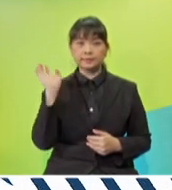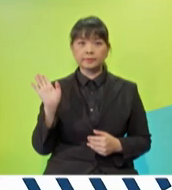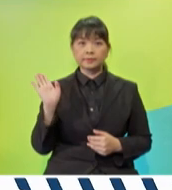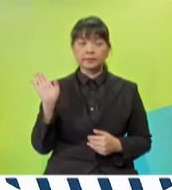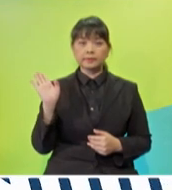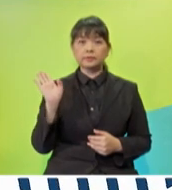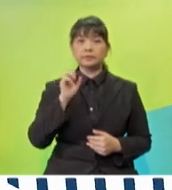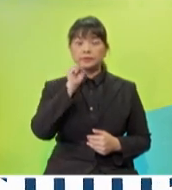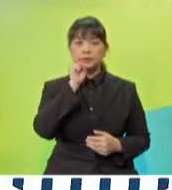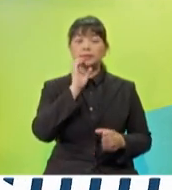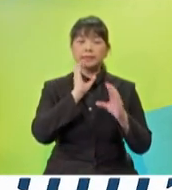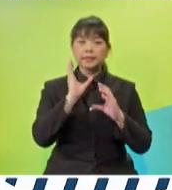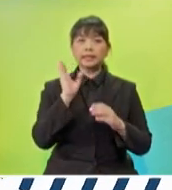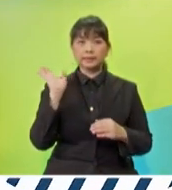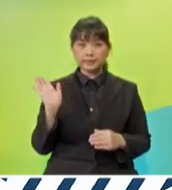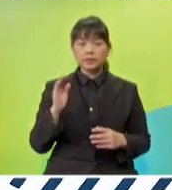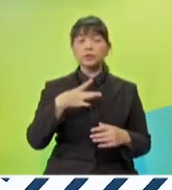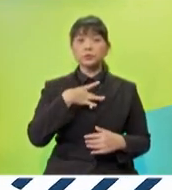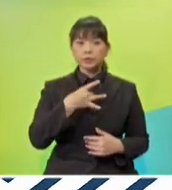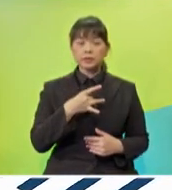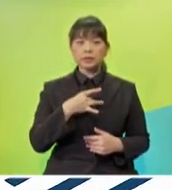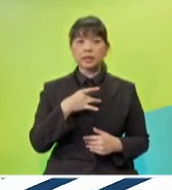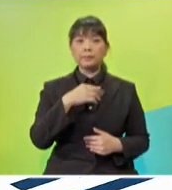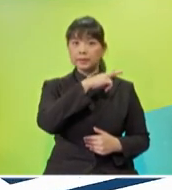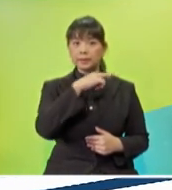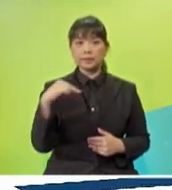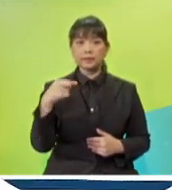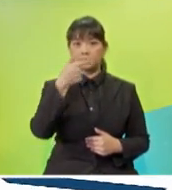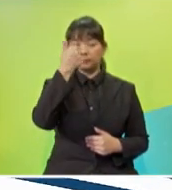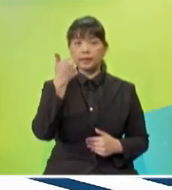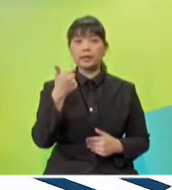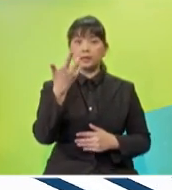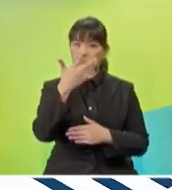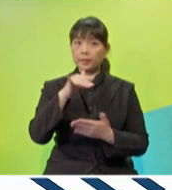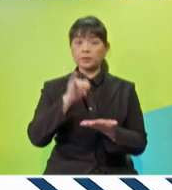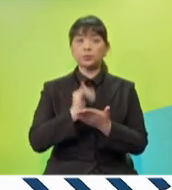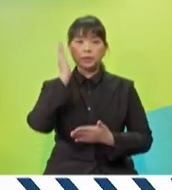Saya suka bersenam Karena setelah bersenam saya akan Rasul selesai